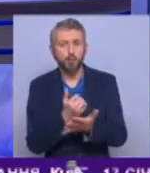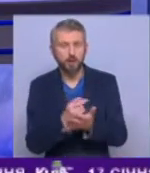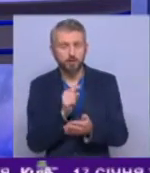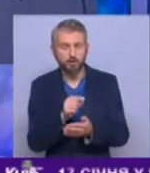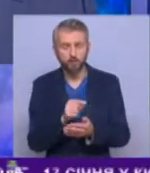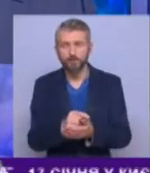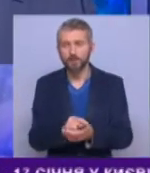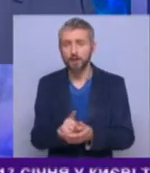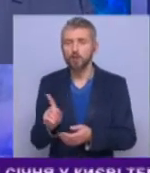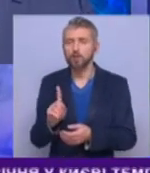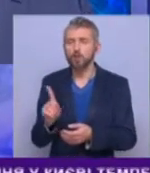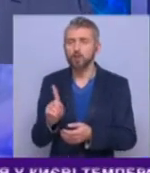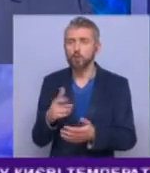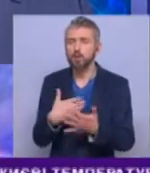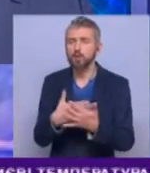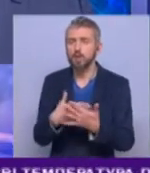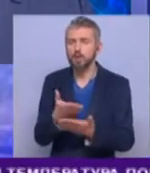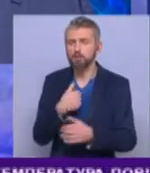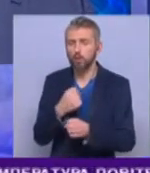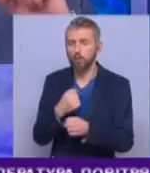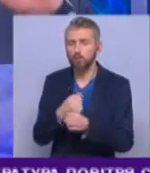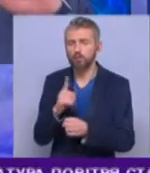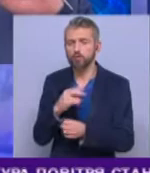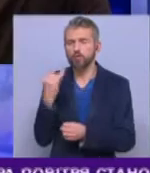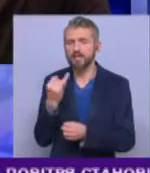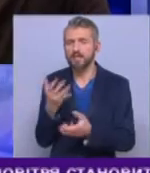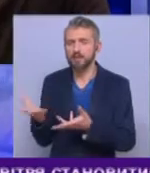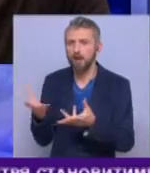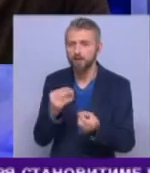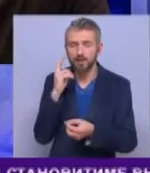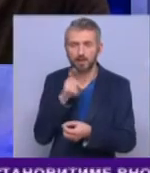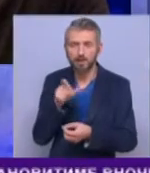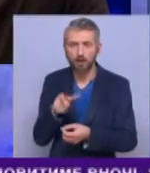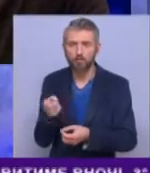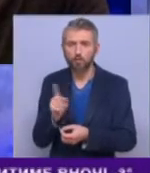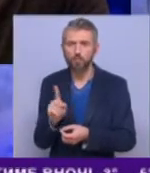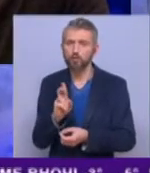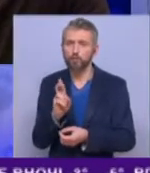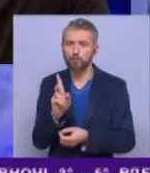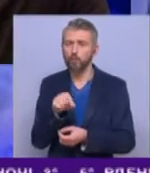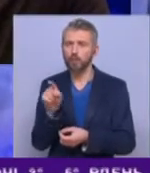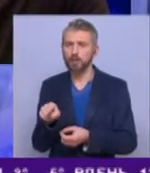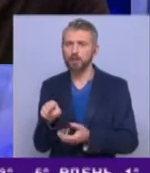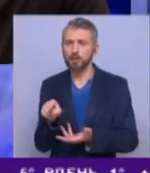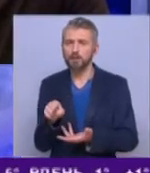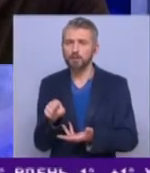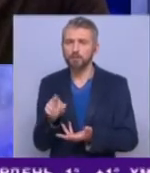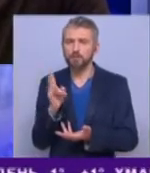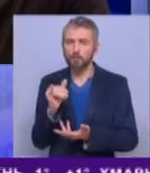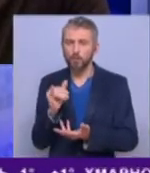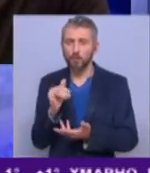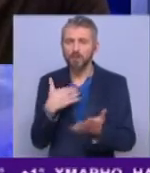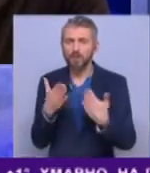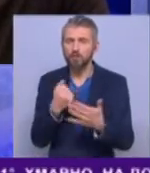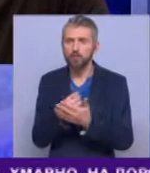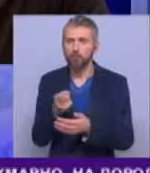але, яка що стоїть, ми, що, наприклад, ми робимо для того, щоб зацікавити киян в тому, щоб вони, значить, ну, ставилися